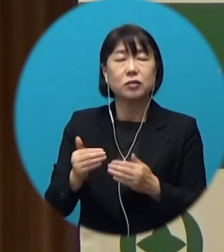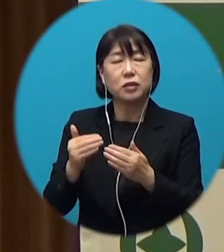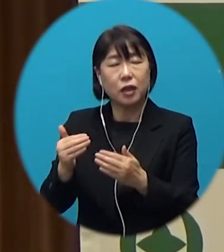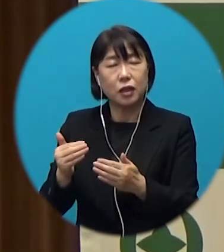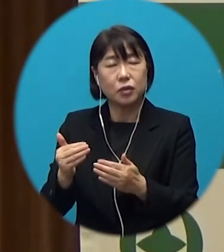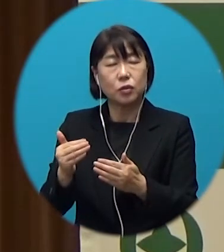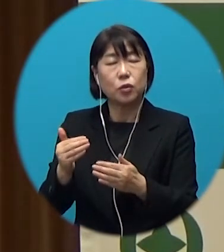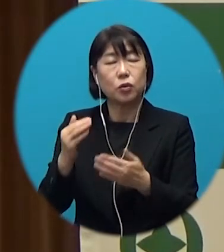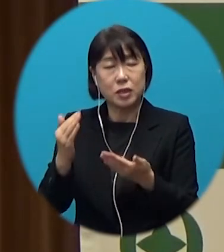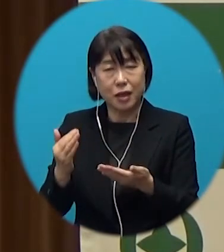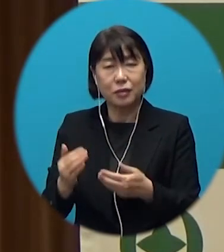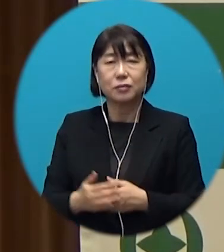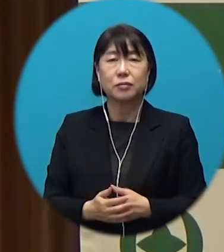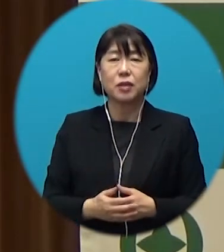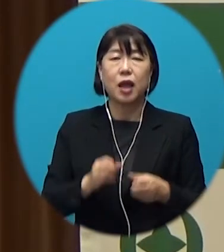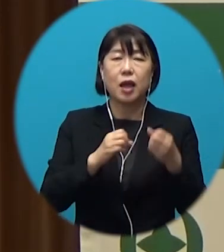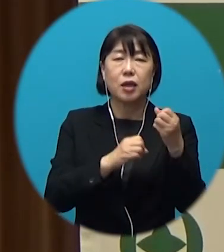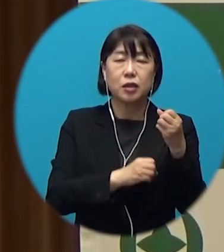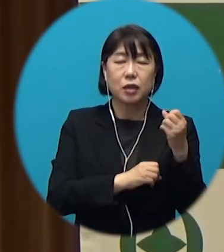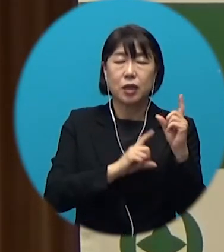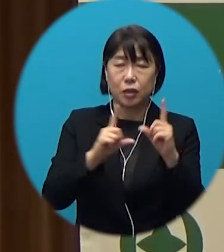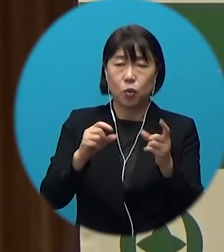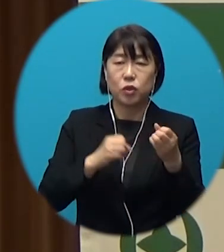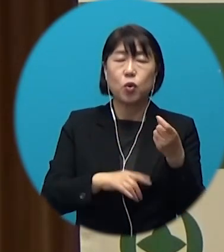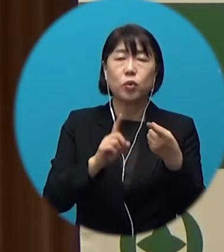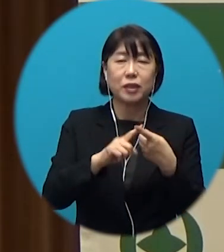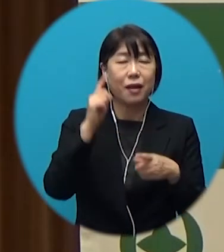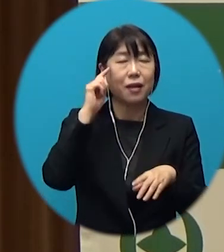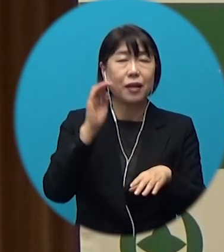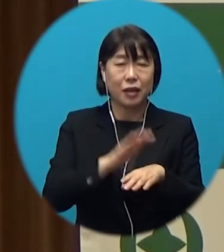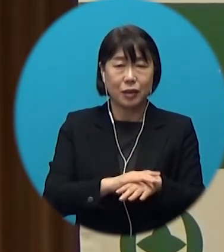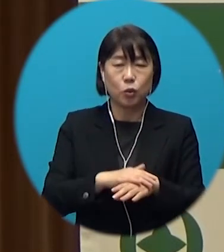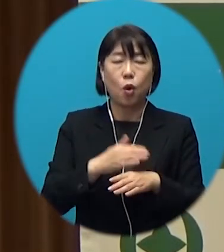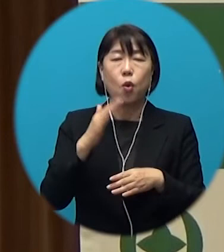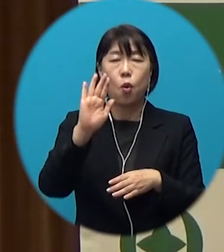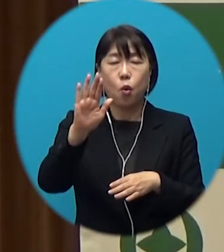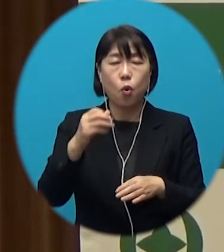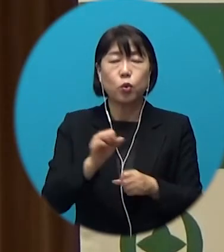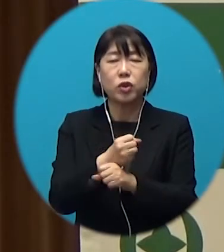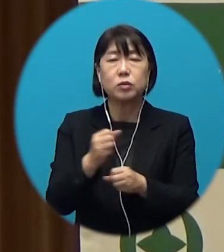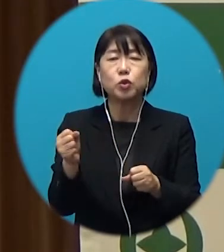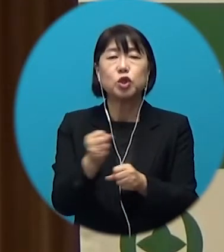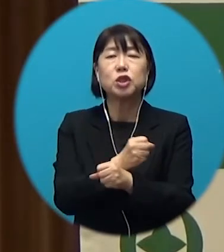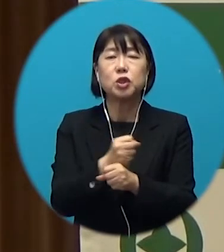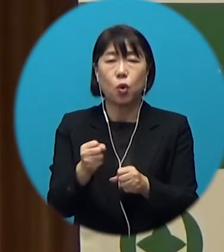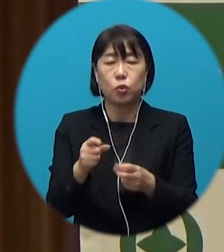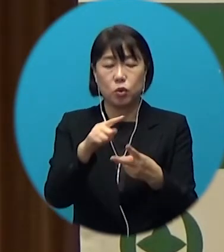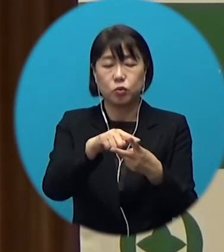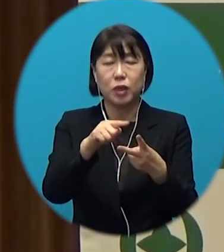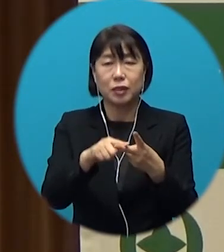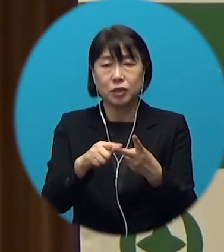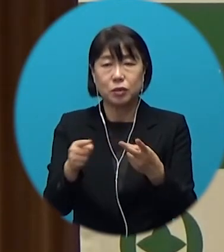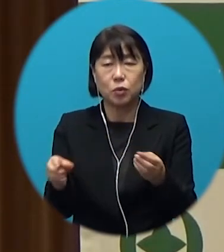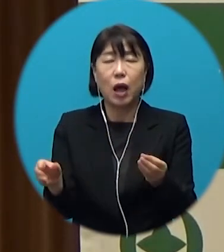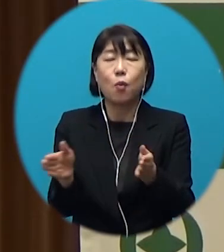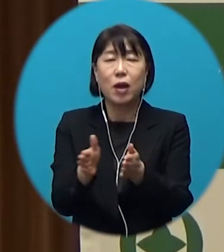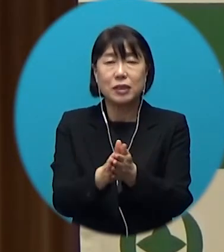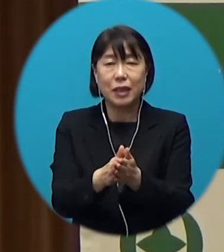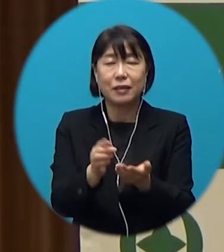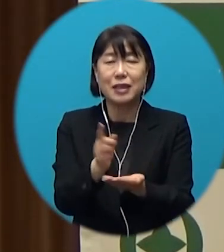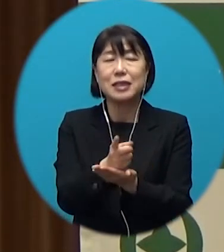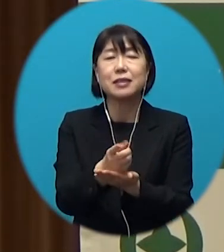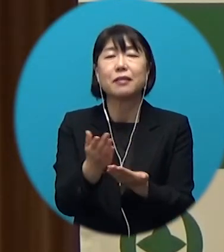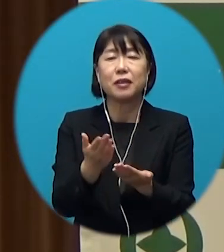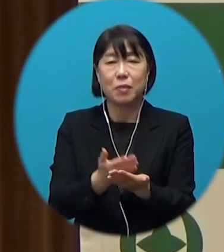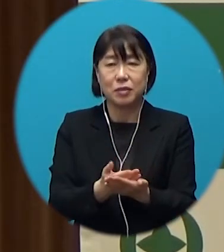どのぐらい稼いできたかというのを確認される そうです。基本的な考え方と、取り組む事業を2つ組み合わせたような指針になっていますので、事